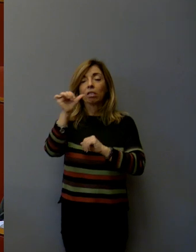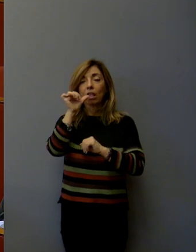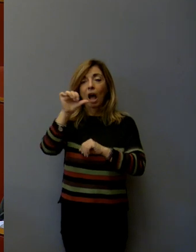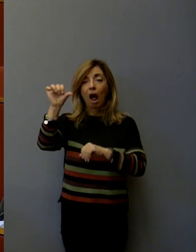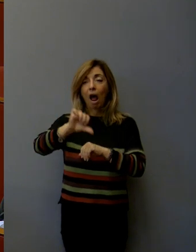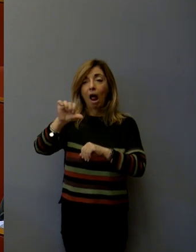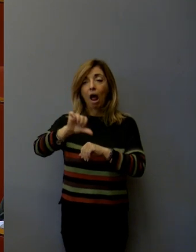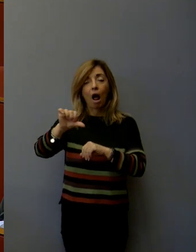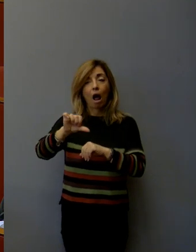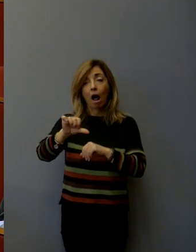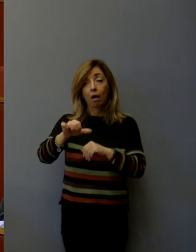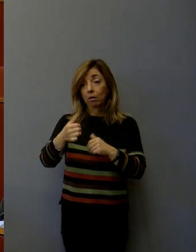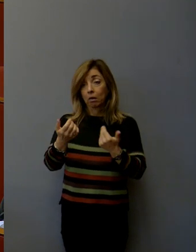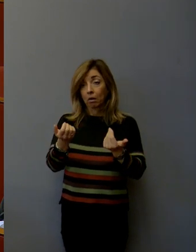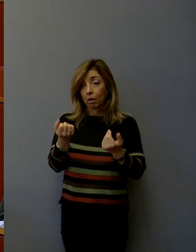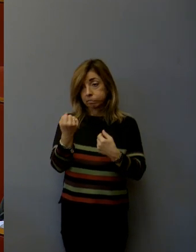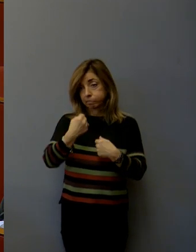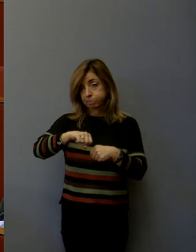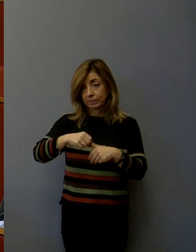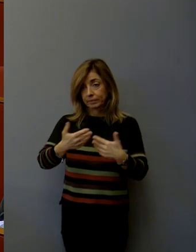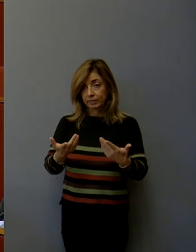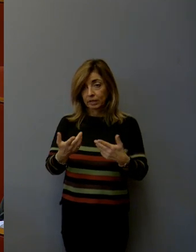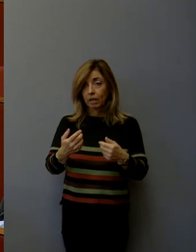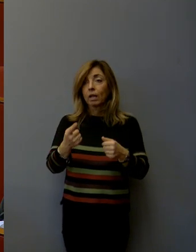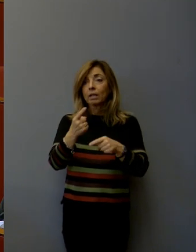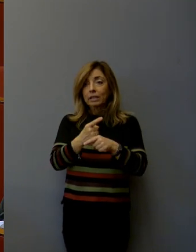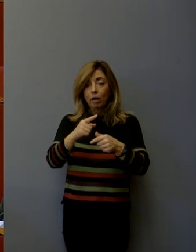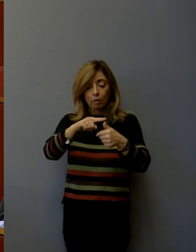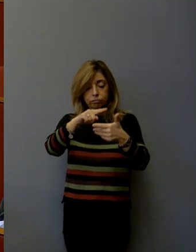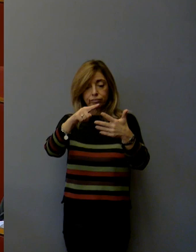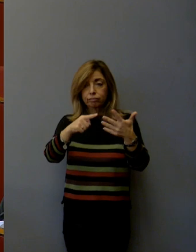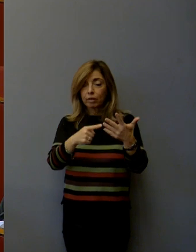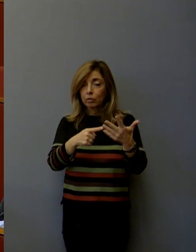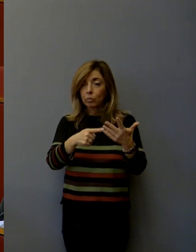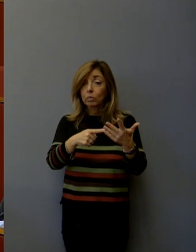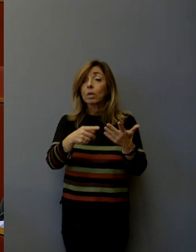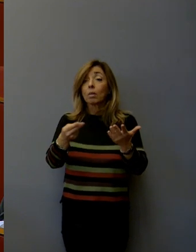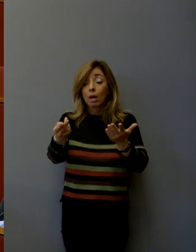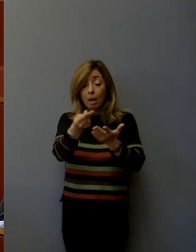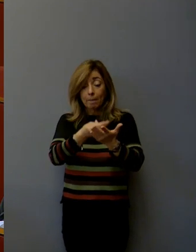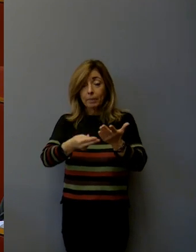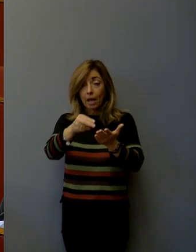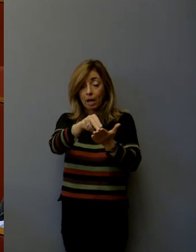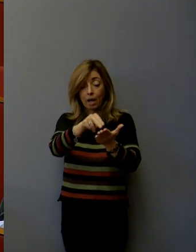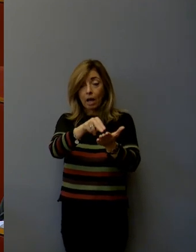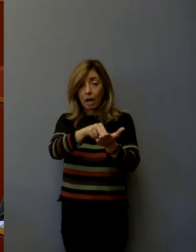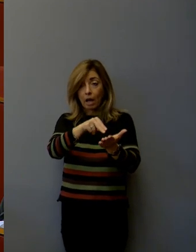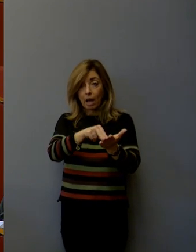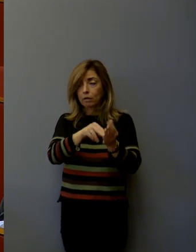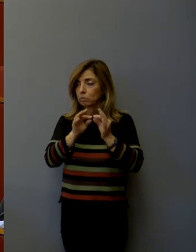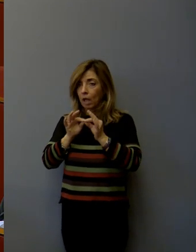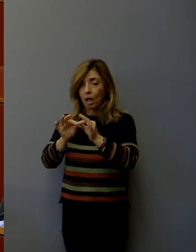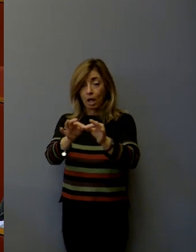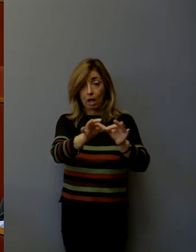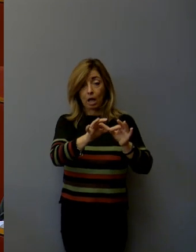queste cose che ho descritto in un piano però che deve essere pensato con tasta da tutti insieme non ci sono